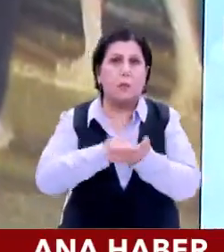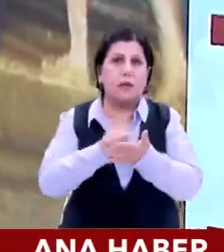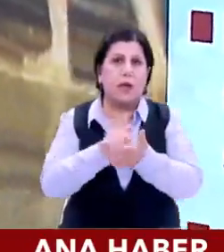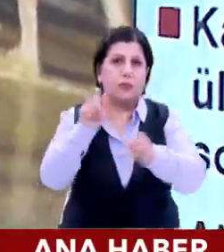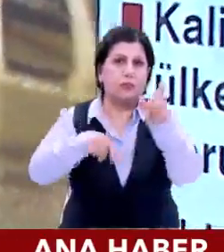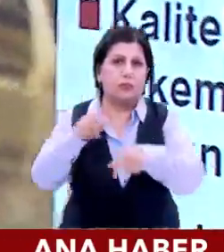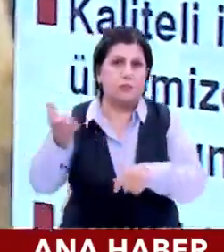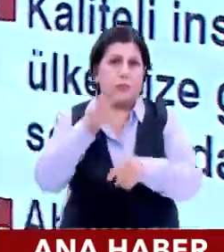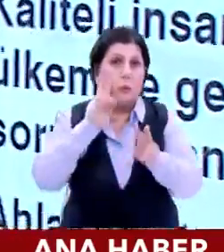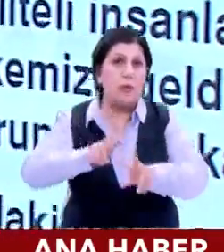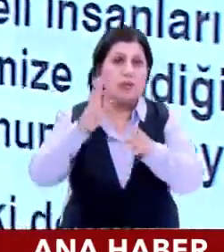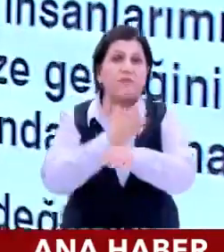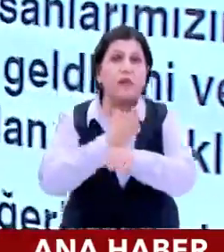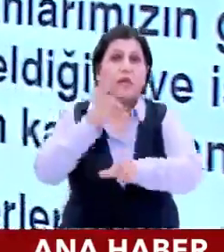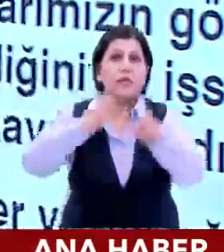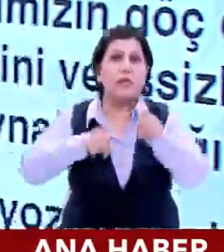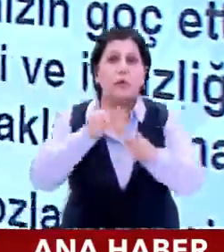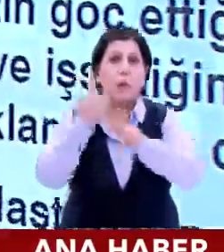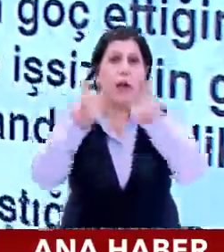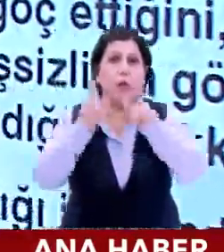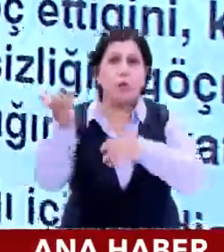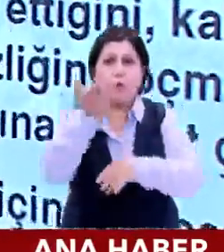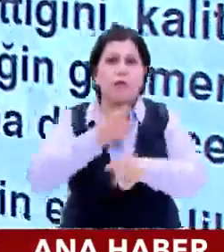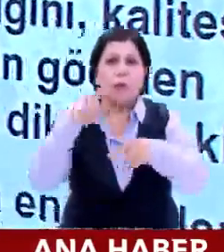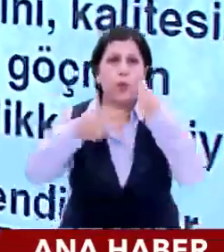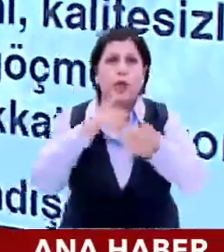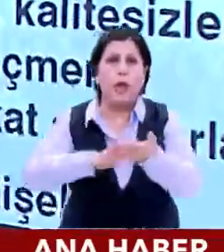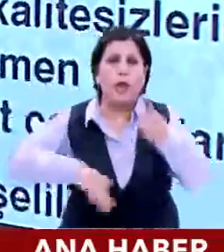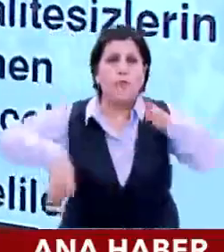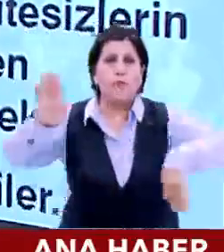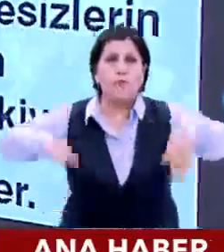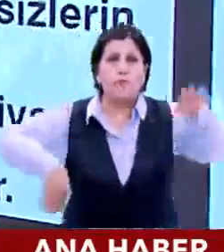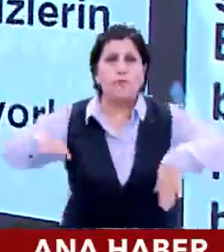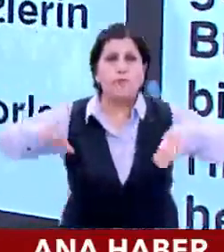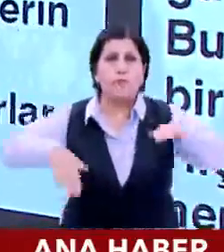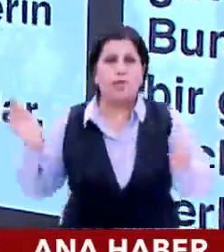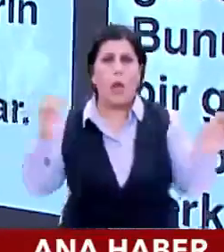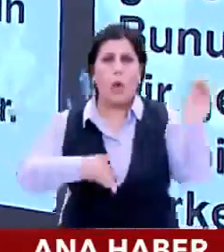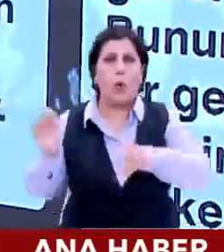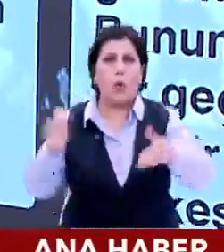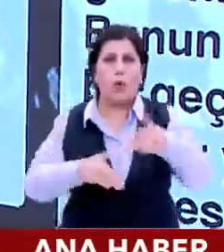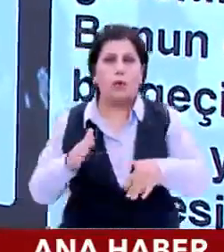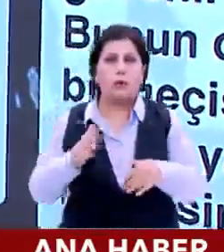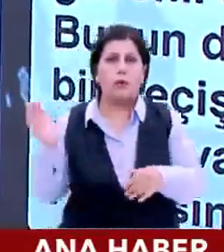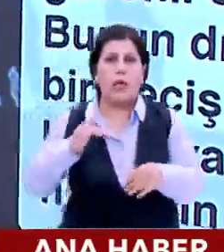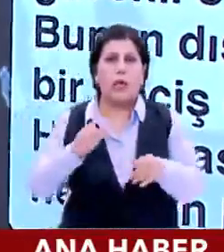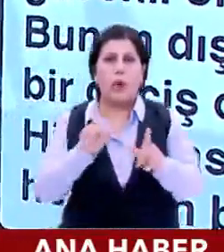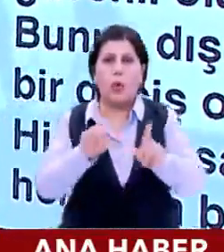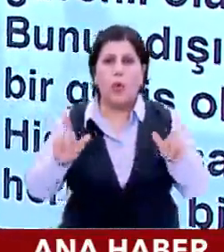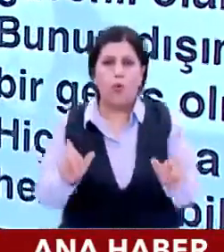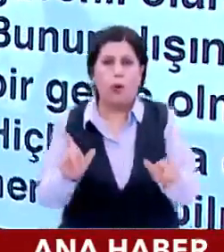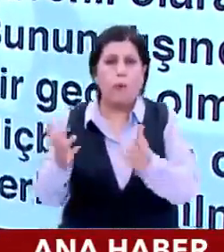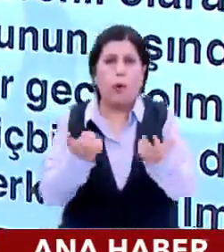organlarına bakınız vatandaşlar sitem ediyorlar Ellerini Kollarını sallayarak geliyorlar gerekli önlemler